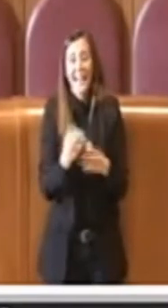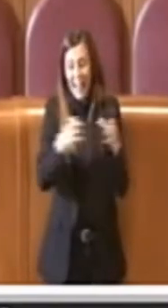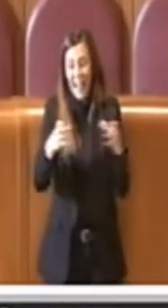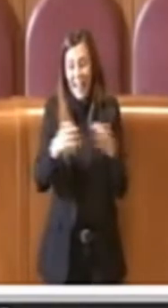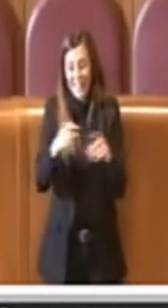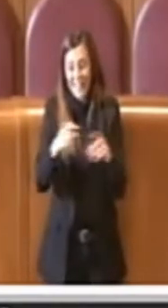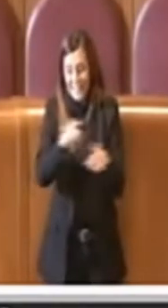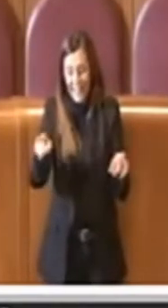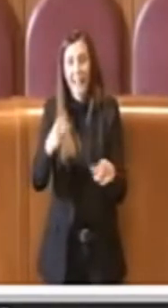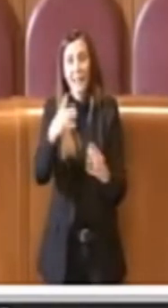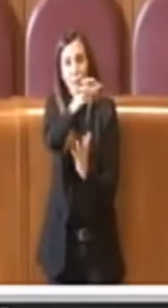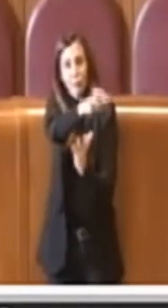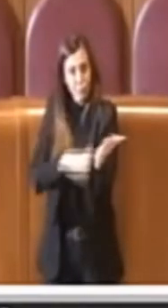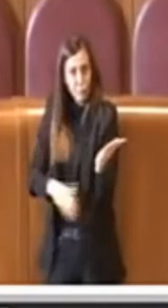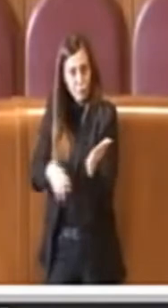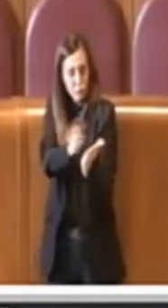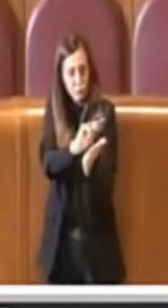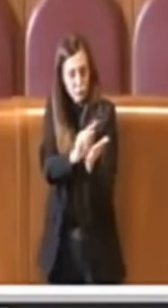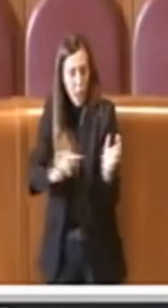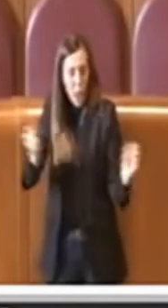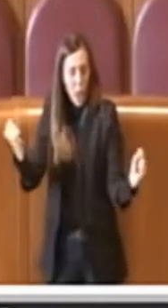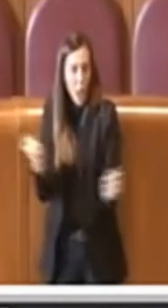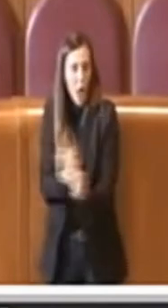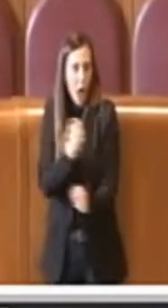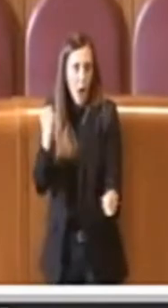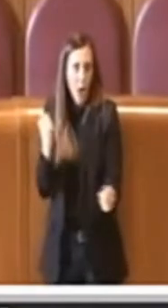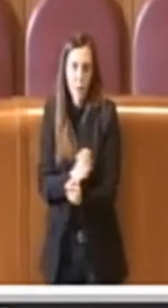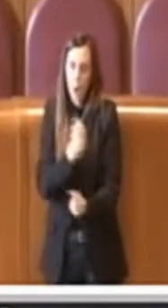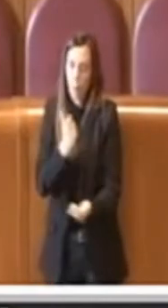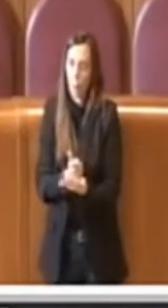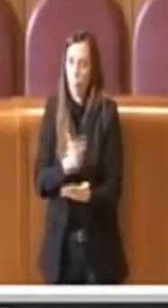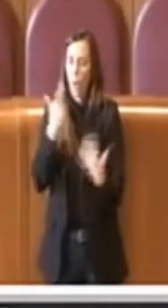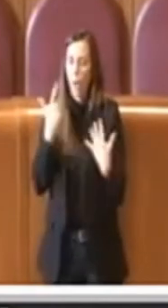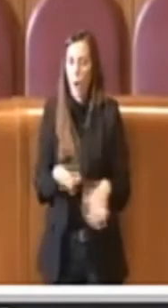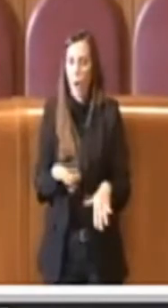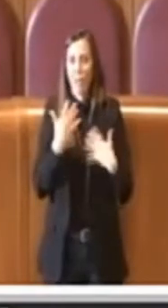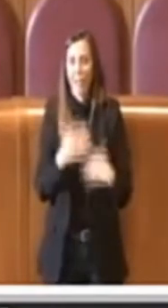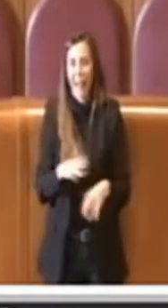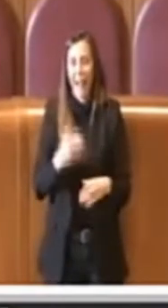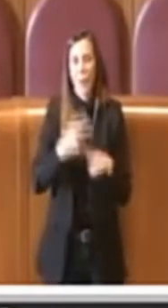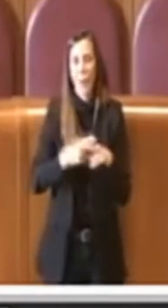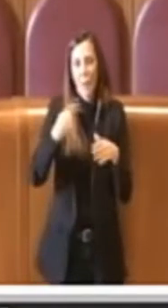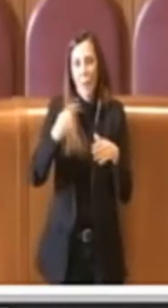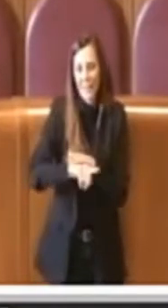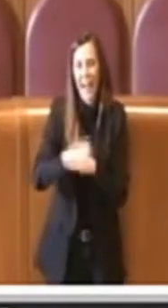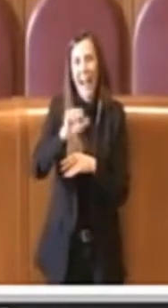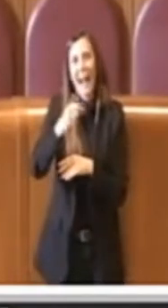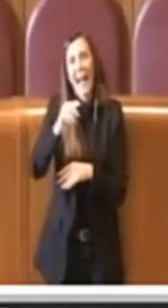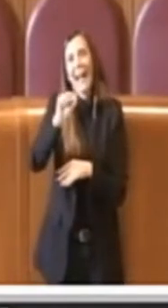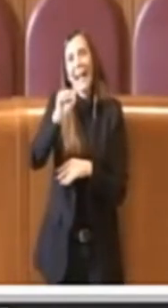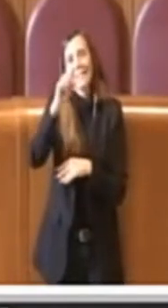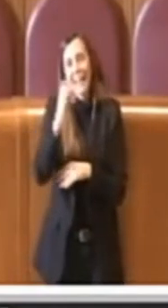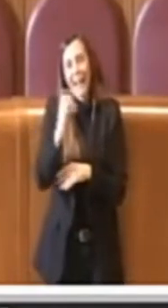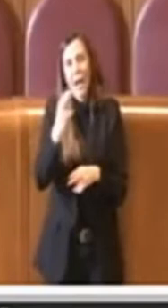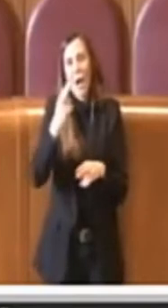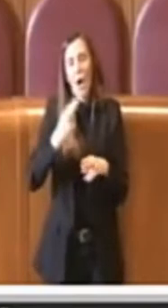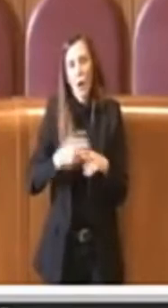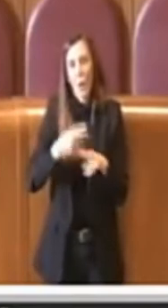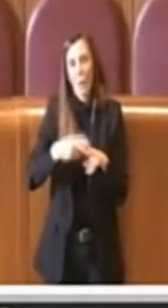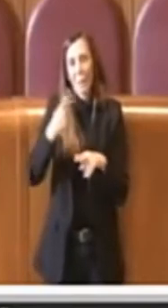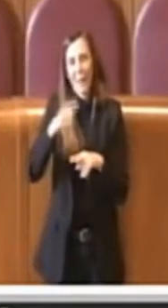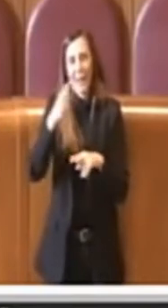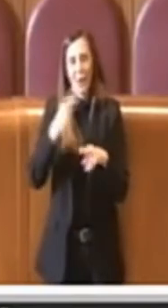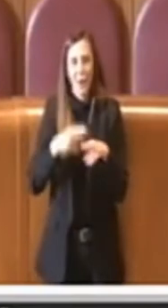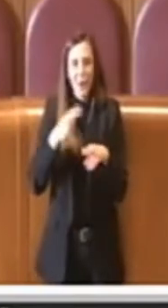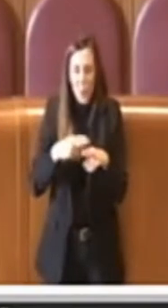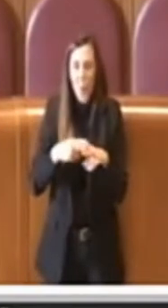che è stato fatto un lavoro importante. Roma Servizi per la mobilità, Risorse per Roma, Roma Metropolitane, ATAC, è stato anche